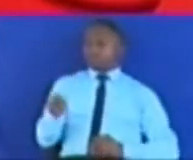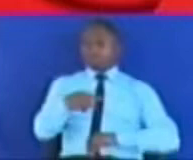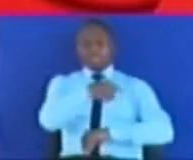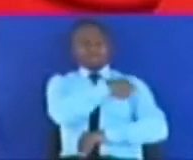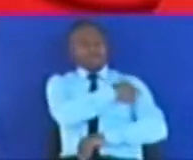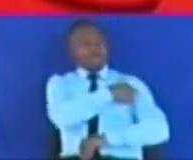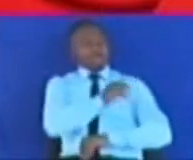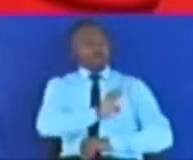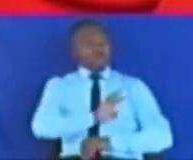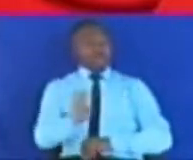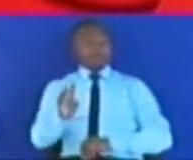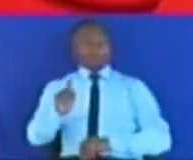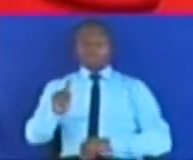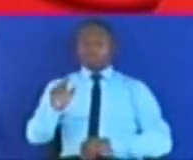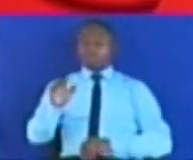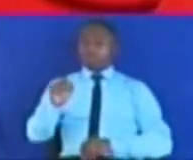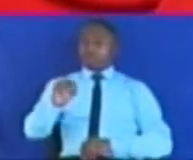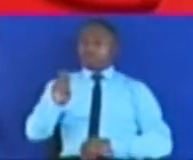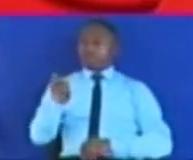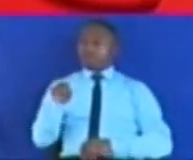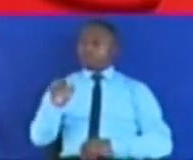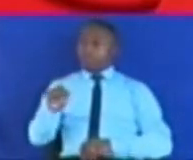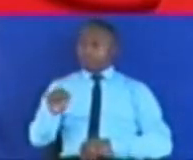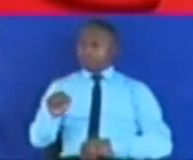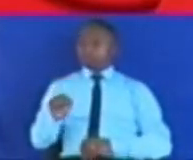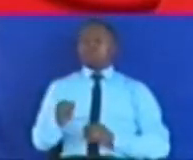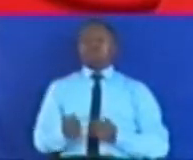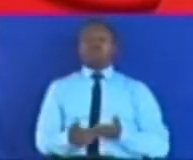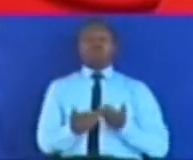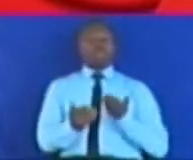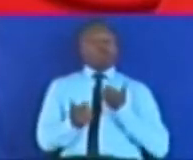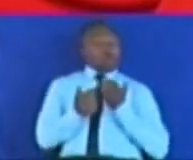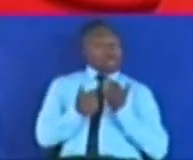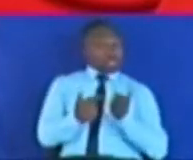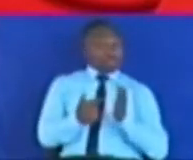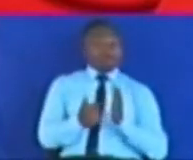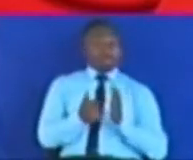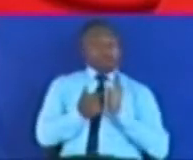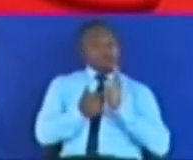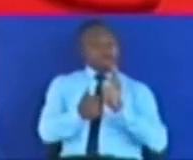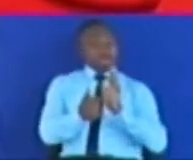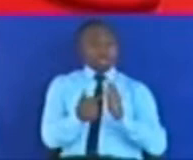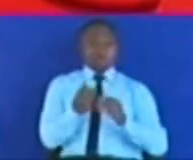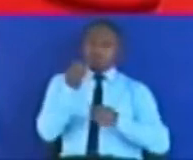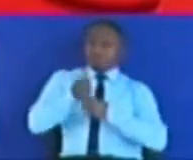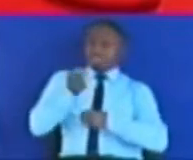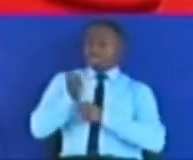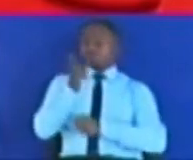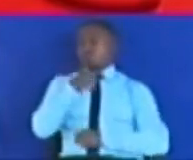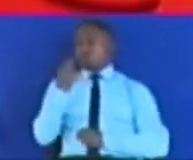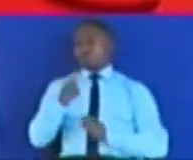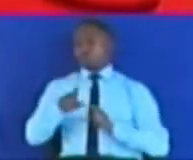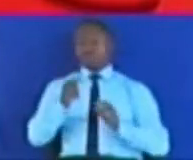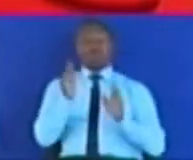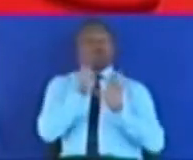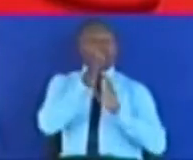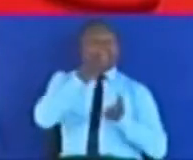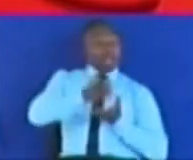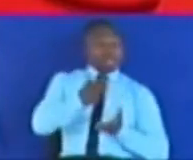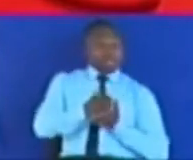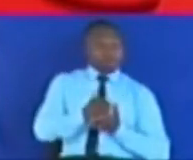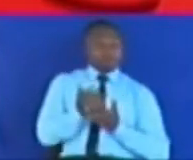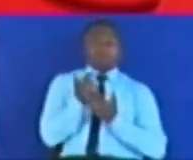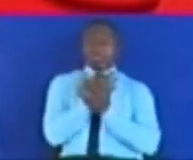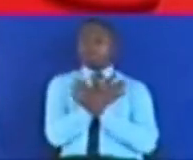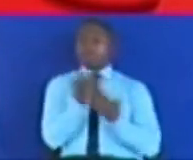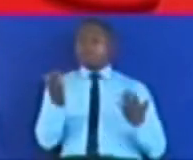hospitali ya wilaya ya Kahama, kwa ikama inaonekana watumishi wanatosha. Lakini kwa uhalisia idadi